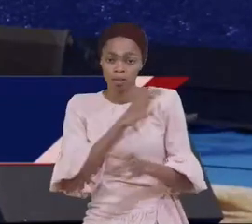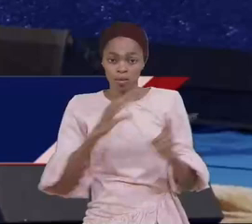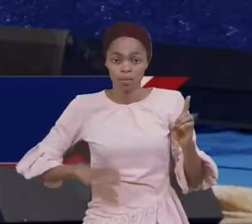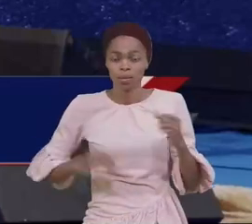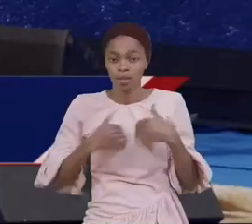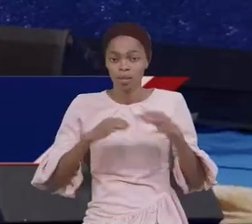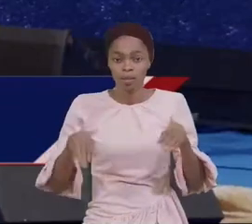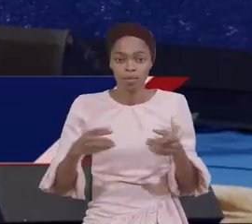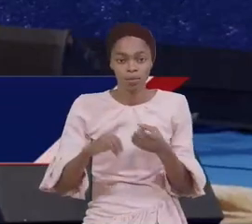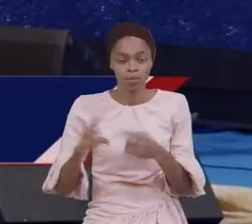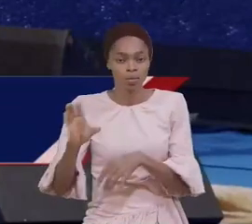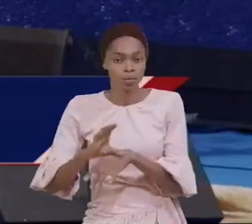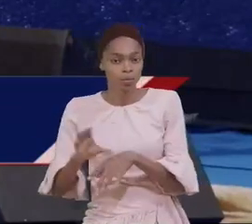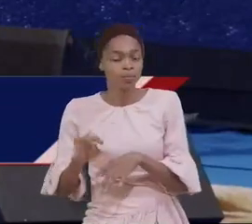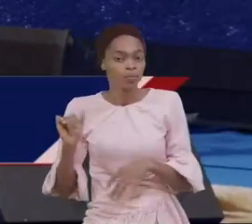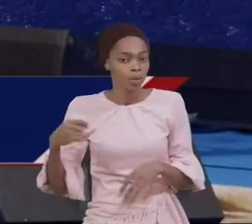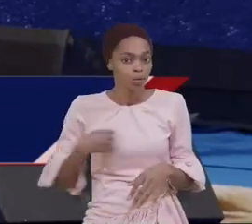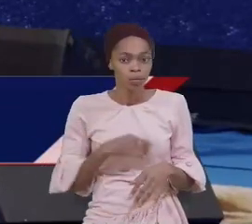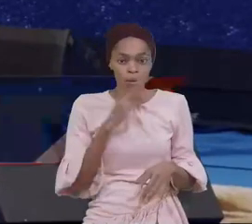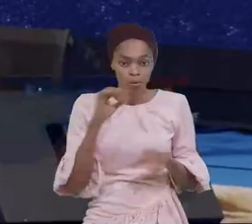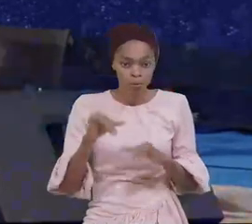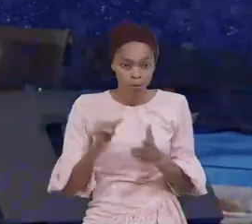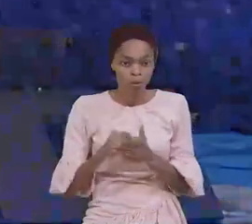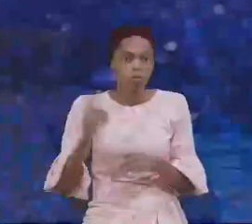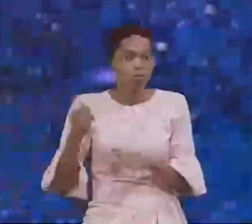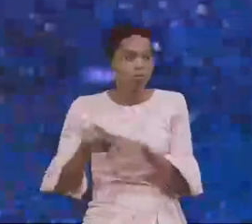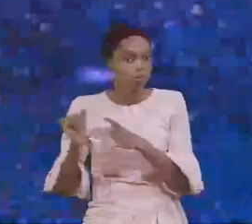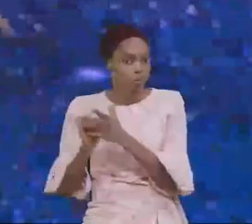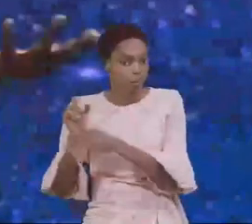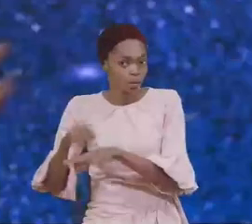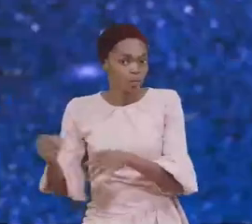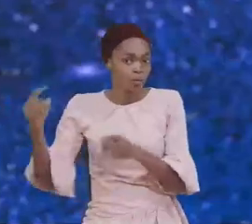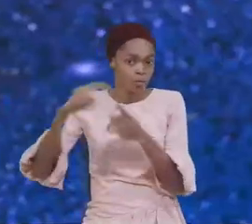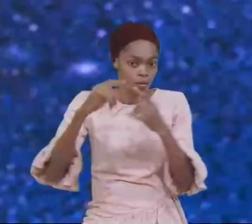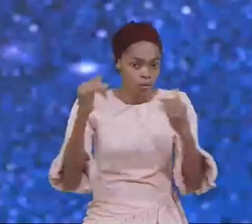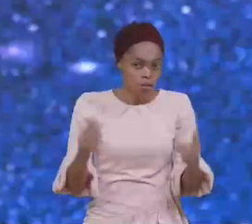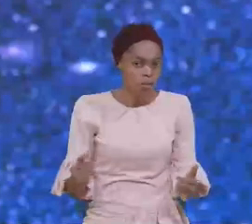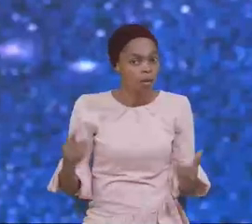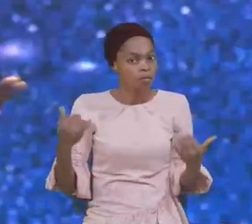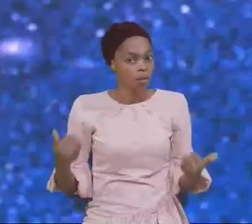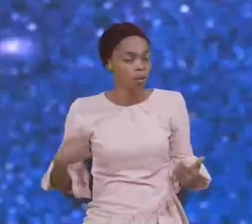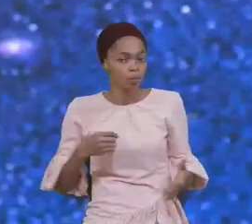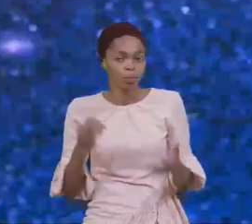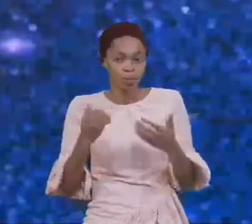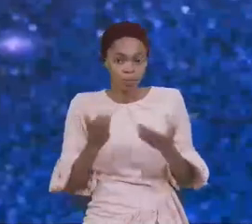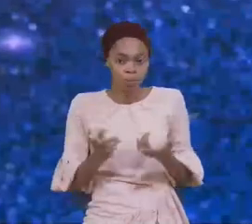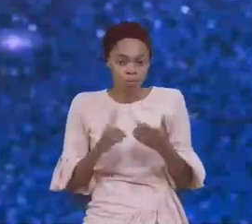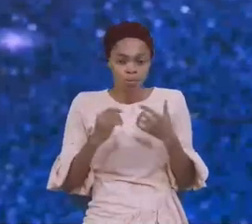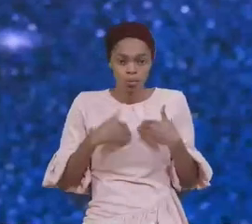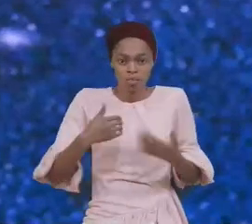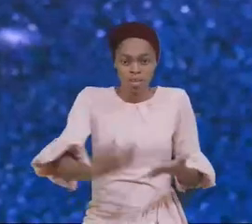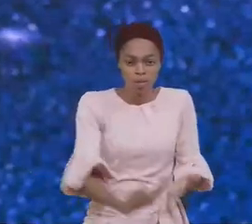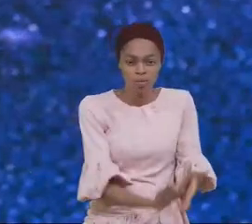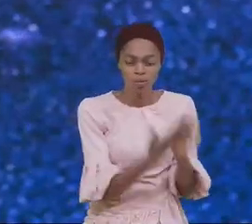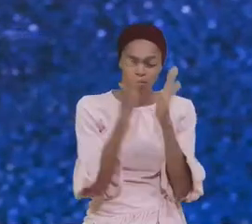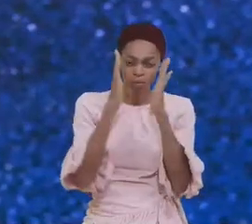faisons cela depuis lors jusqu'à ce temps-ci. Mais maintenant, alors nous voulons avoir une nouvelle focalisation sur